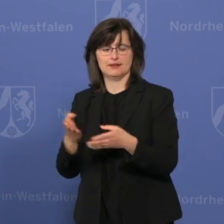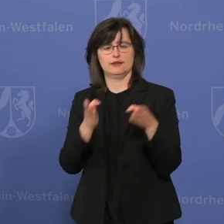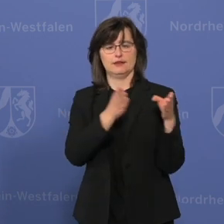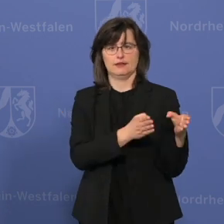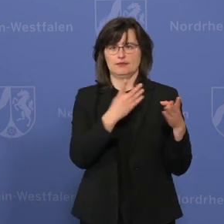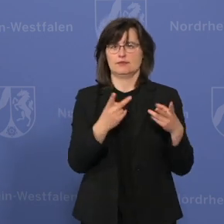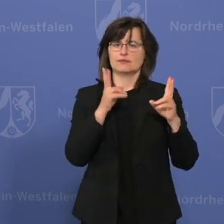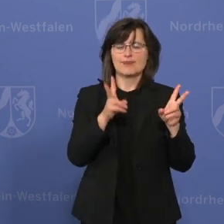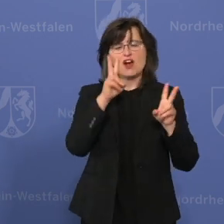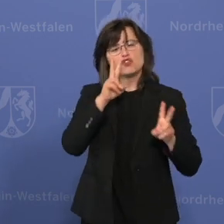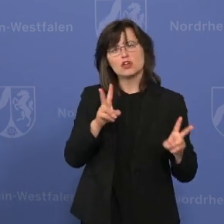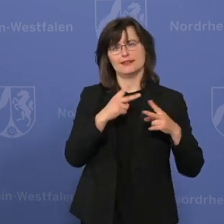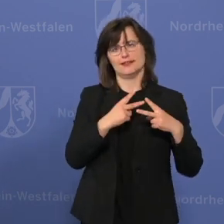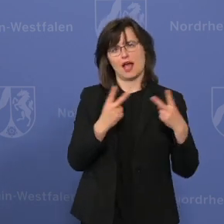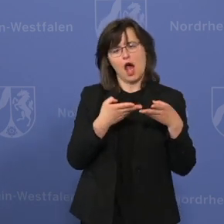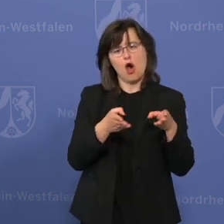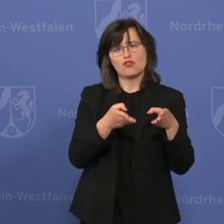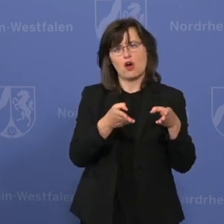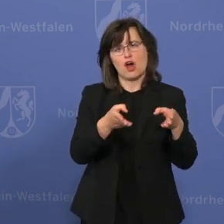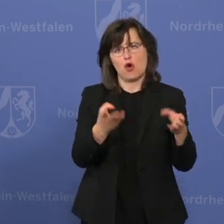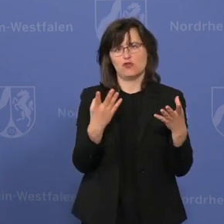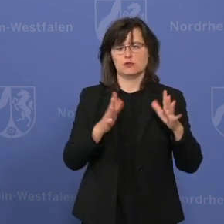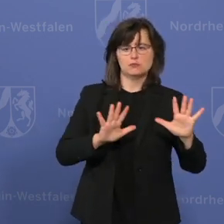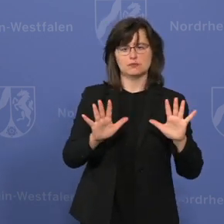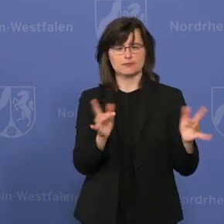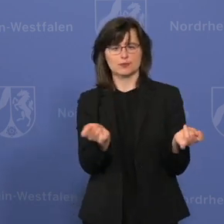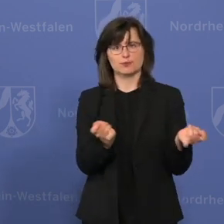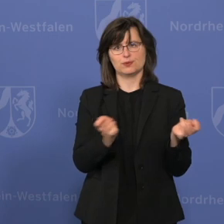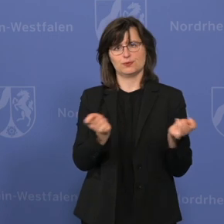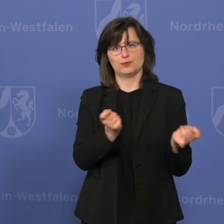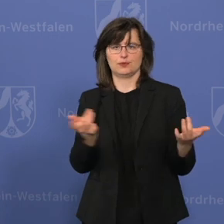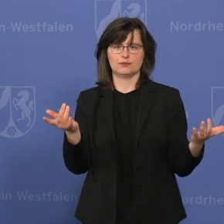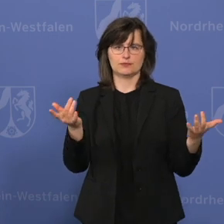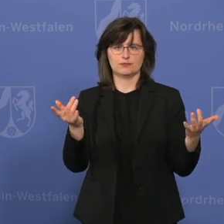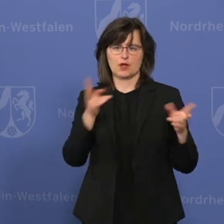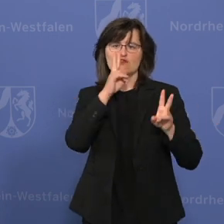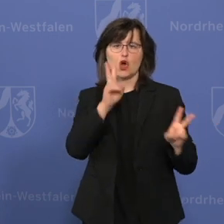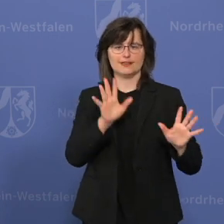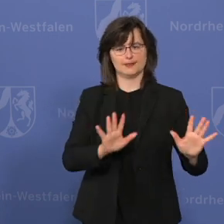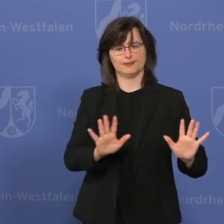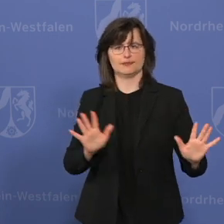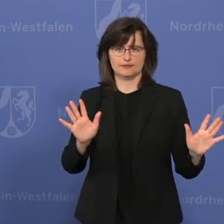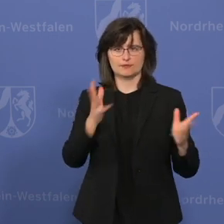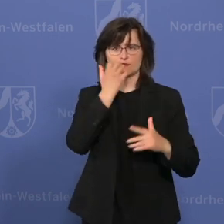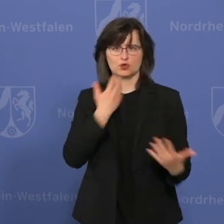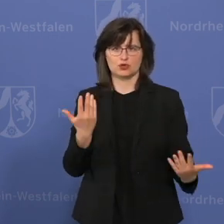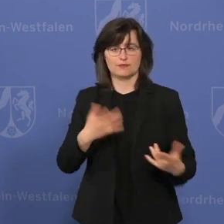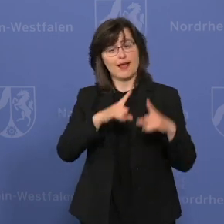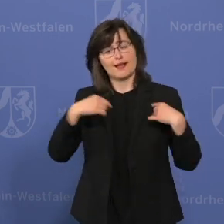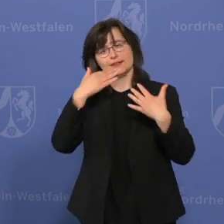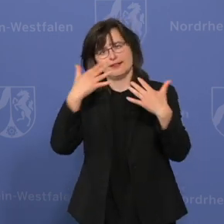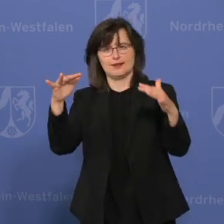vorsichtige Öffnung in den einzelnen Bereichen, die wir verantwortungsvoll im Interesse der Menschen unseres Landes nutzen wollen. Herzlichen Dank für